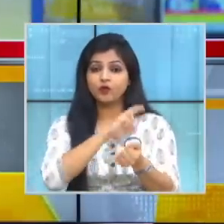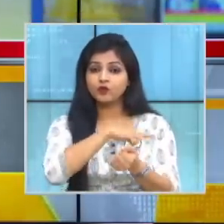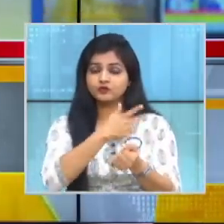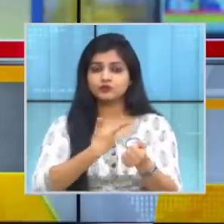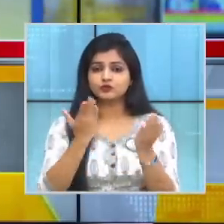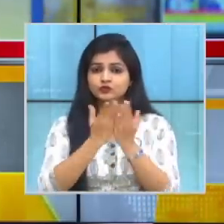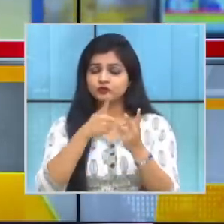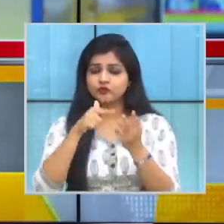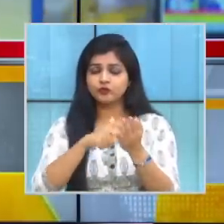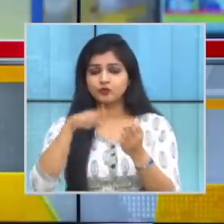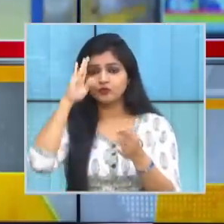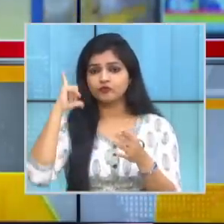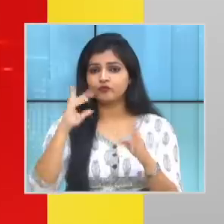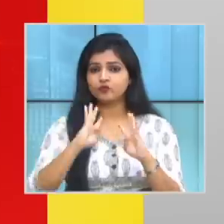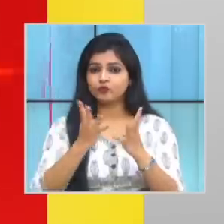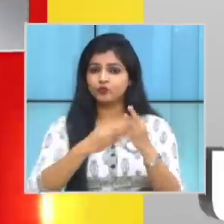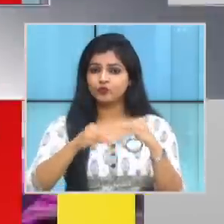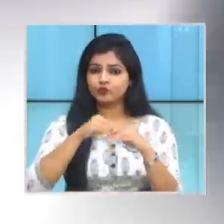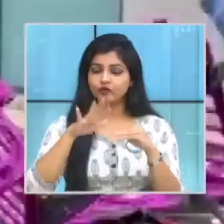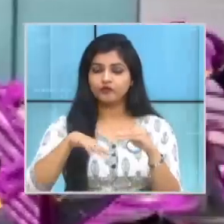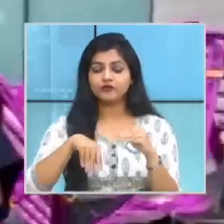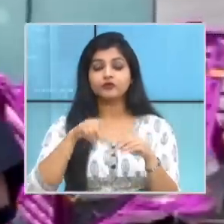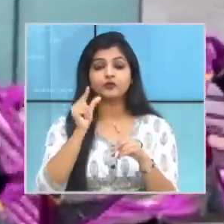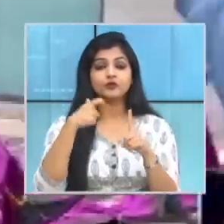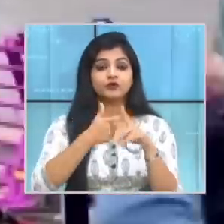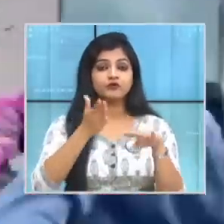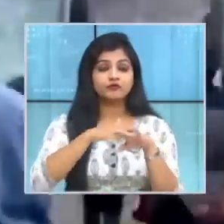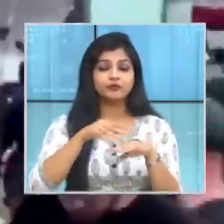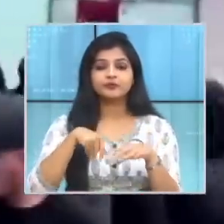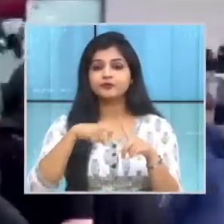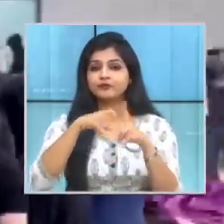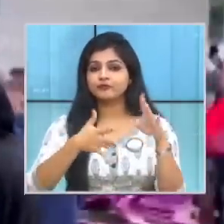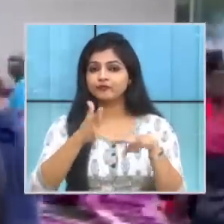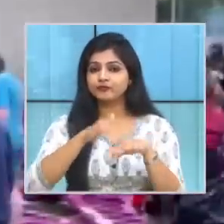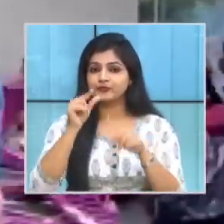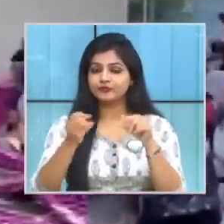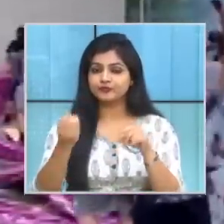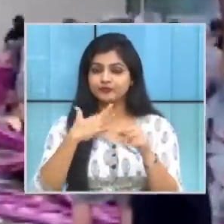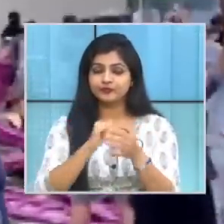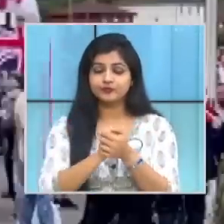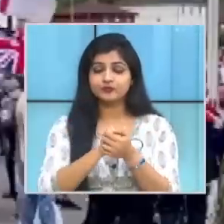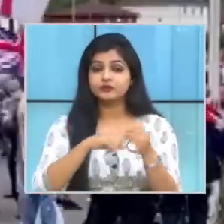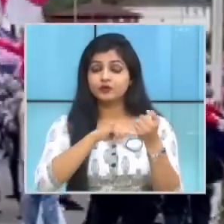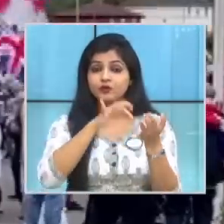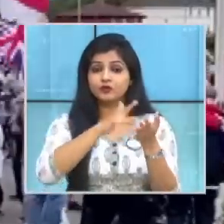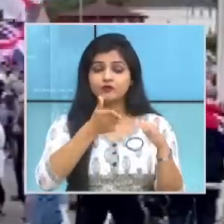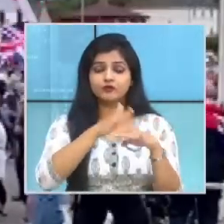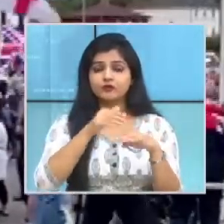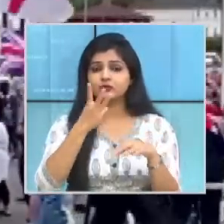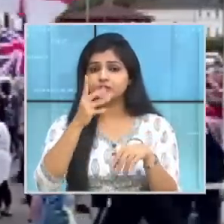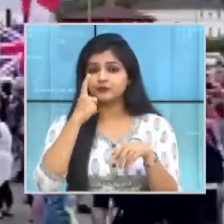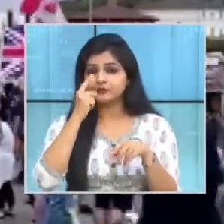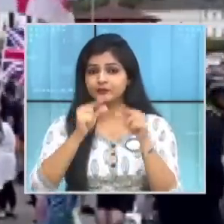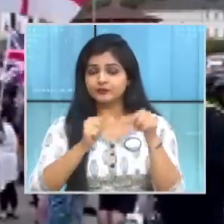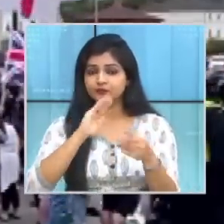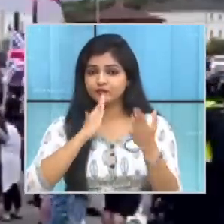മലയാളികൾ 24-നോട് പറഞ്ഞു. സൗത്ത് പോർട്ടിൽ 3 പെൺകുട്ടികളുടെ മരണത്തിന് പിന്നാലെയാണ് ബ്രിട്ടനിൽ കുടിയേറ്റ വിരുദ്ധ കലാപം